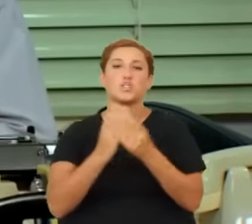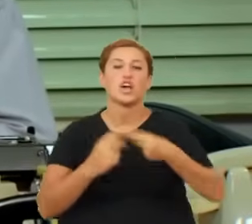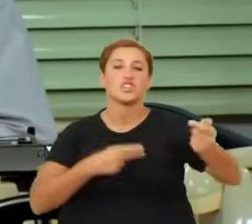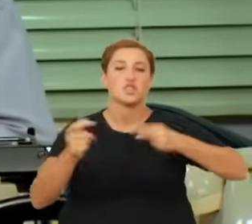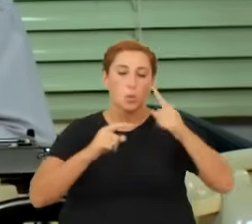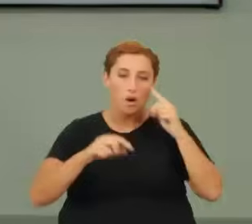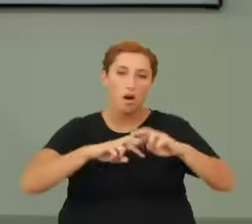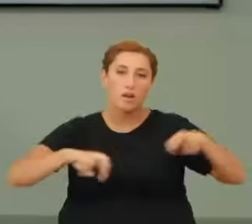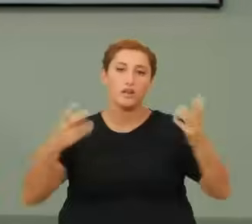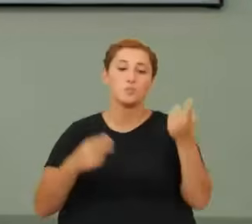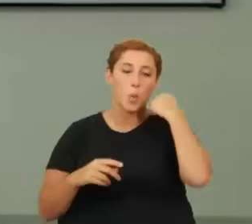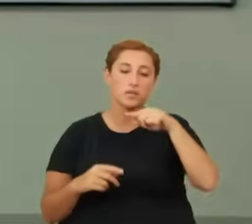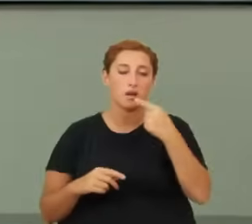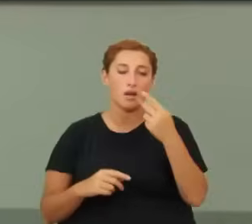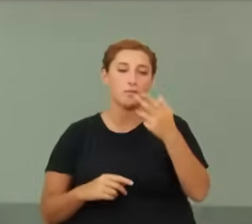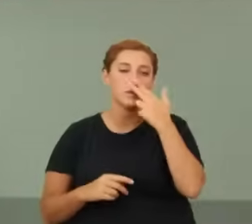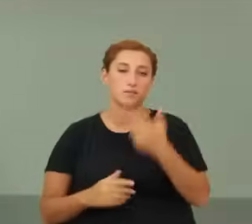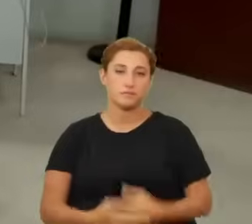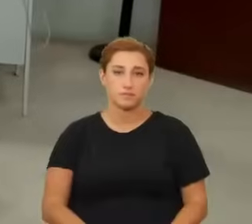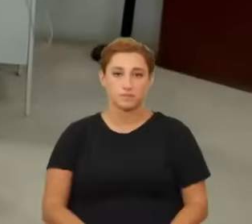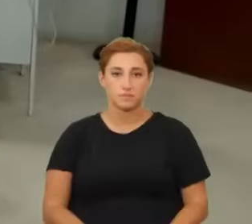firarileri araştırıyorum başkomiserim. O yüzden ağzım alışmış.